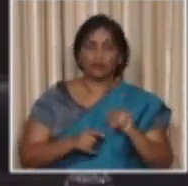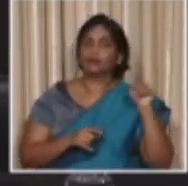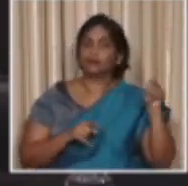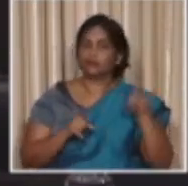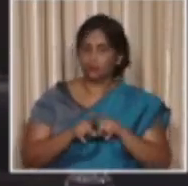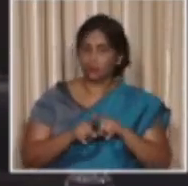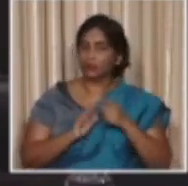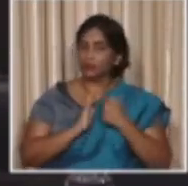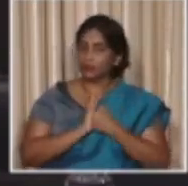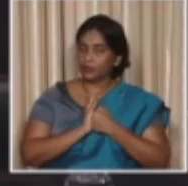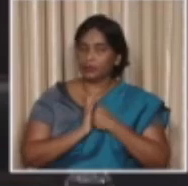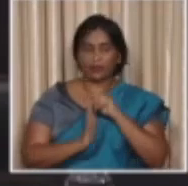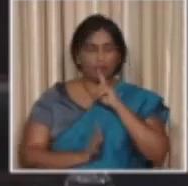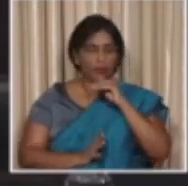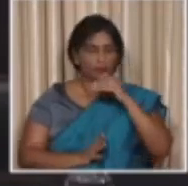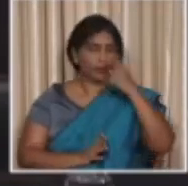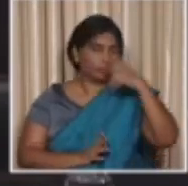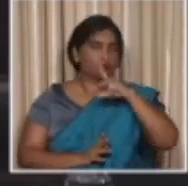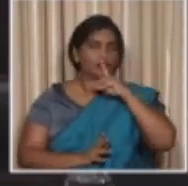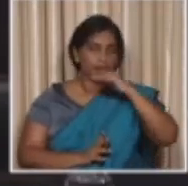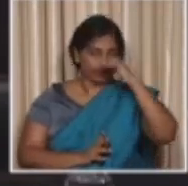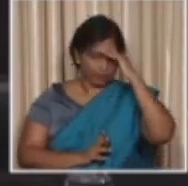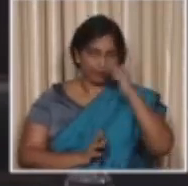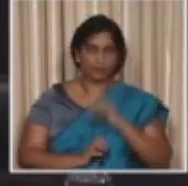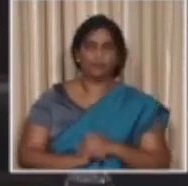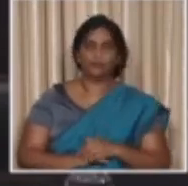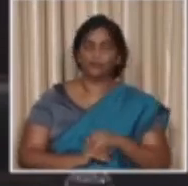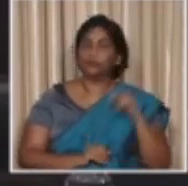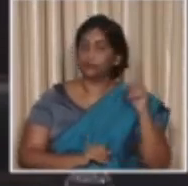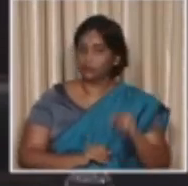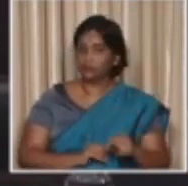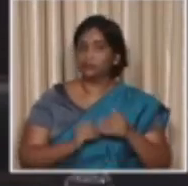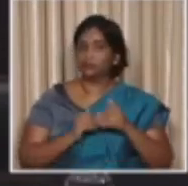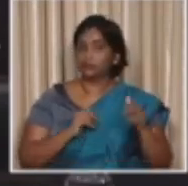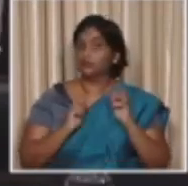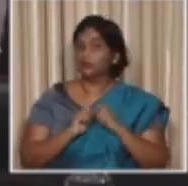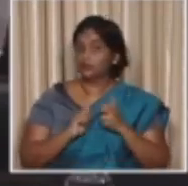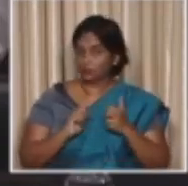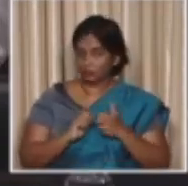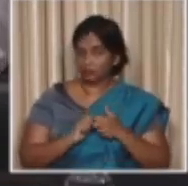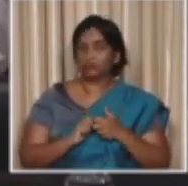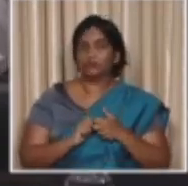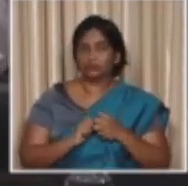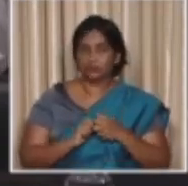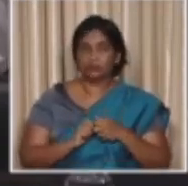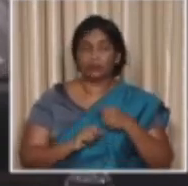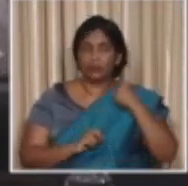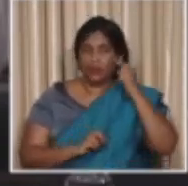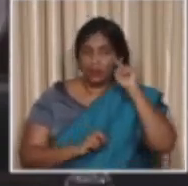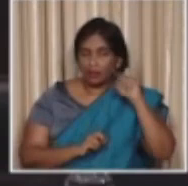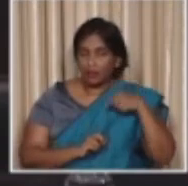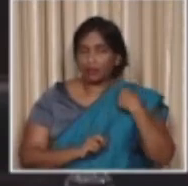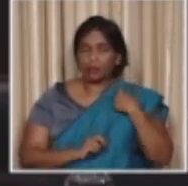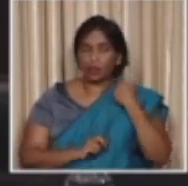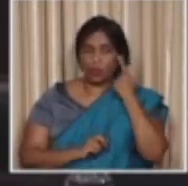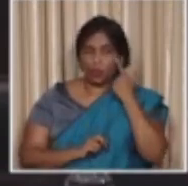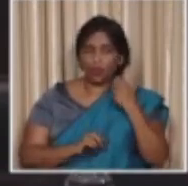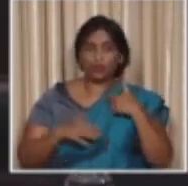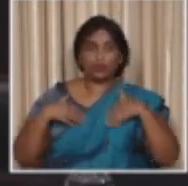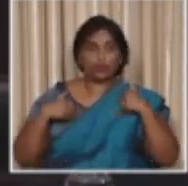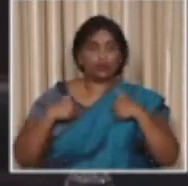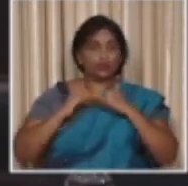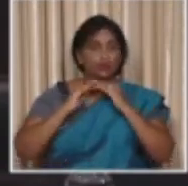නිසා ගරු කතානායක නියෝජක කතානායකතුමනි අද මේ ඇති වෙලා තියෙන ප්‍රශ්නේ හිතාමතා දැනුවත් සෞඛ්‍ය